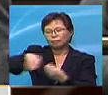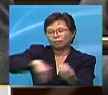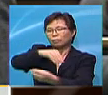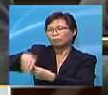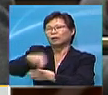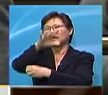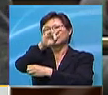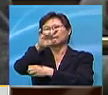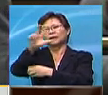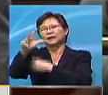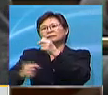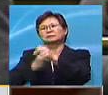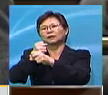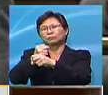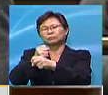83